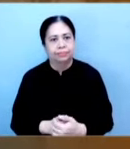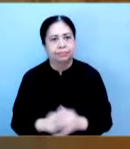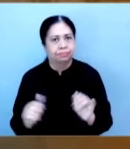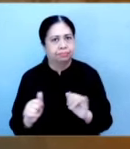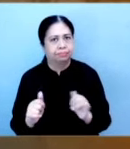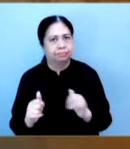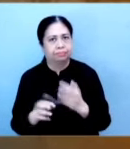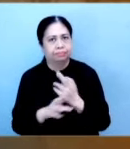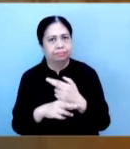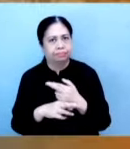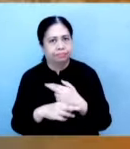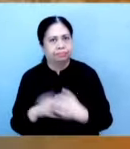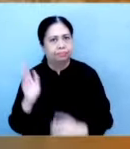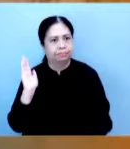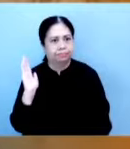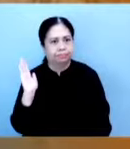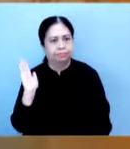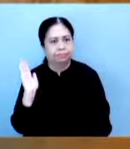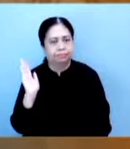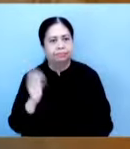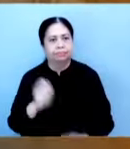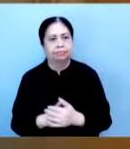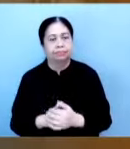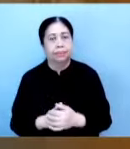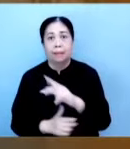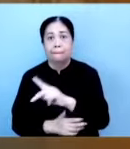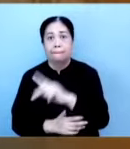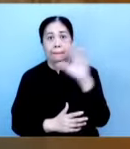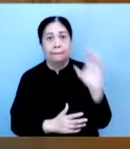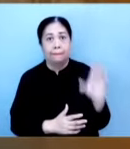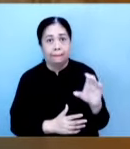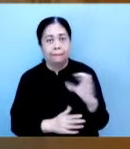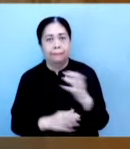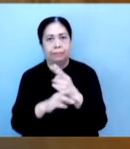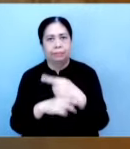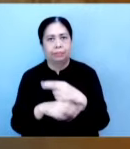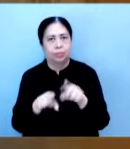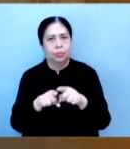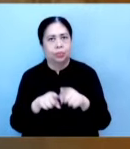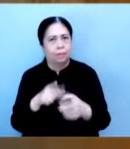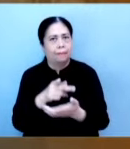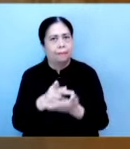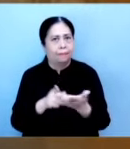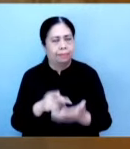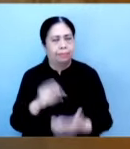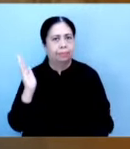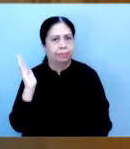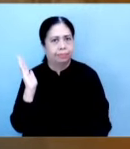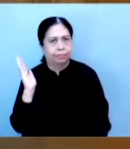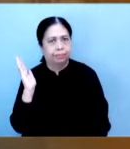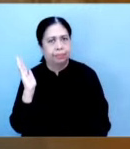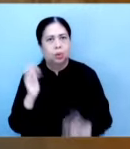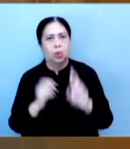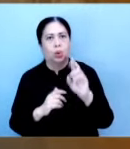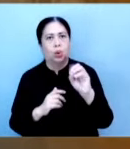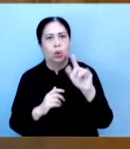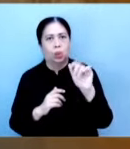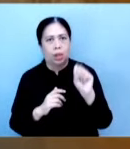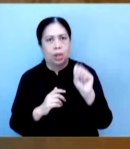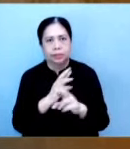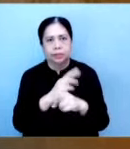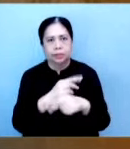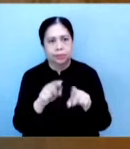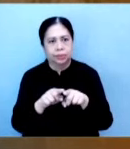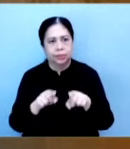IBP San Mateo Road sa Pasay City naman aayusin ang ilang bahagi ng northbound ng Roxas Boulevard may aayusin din ang